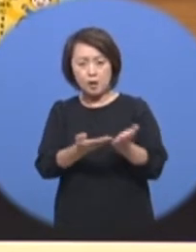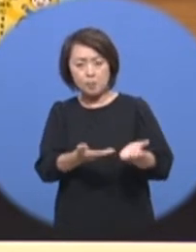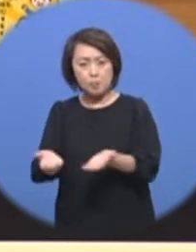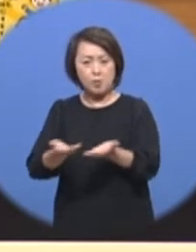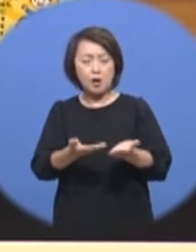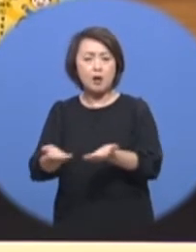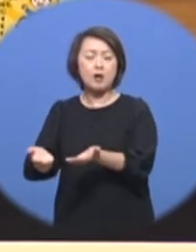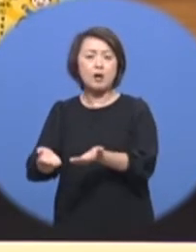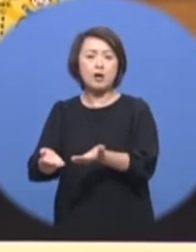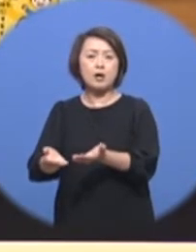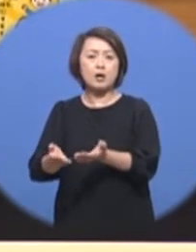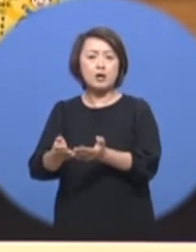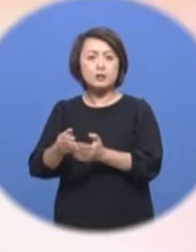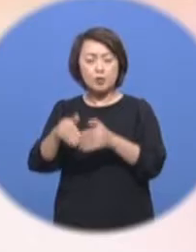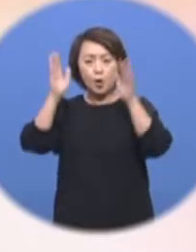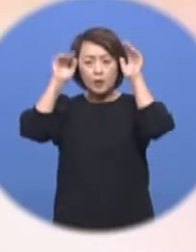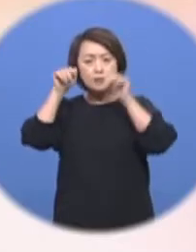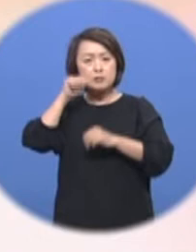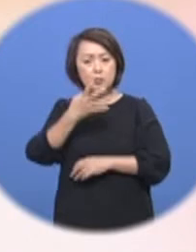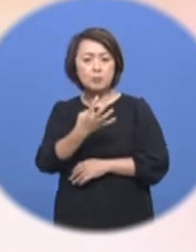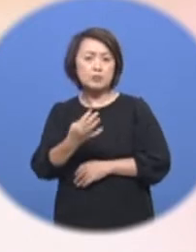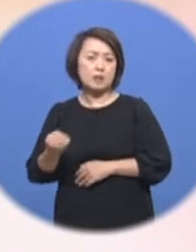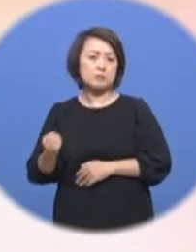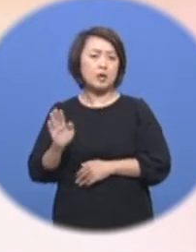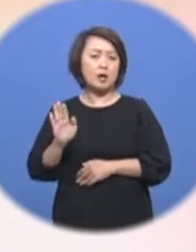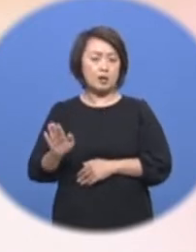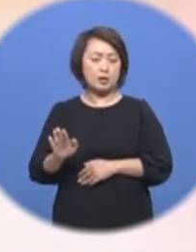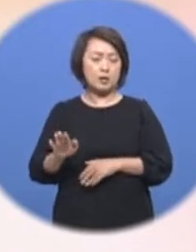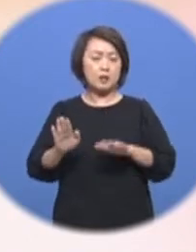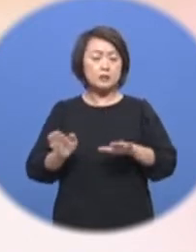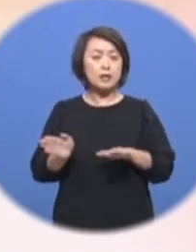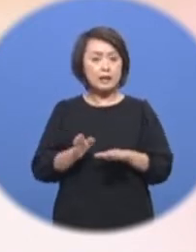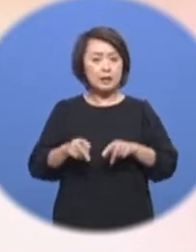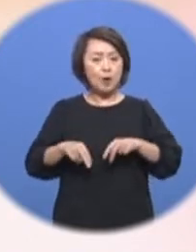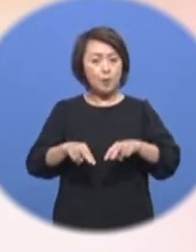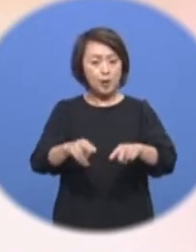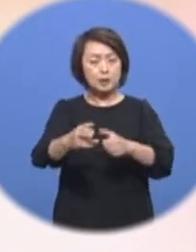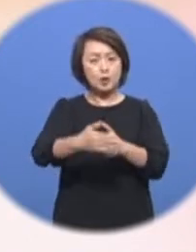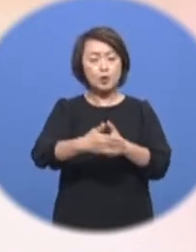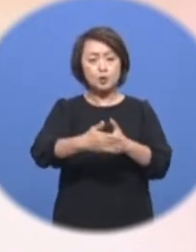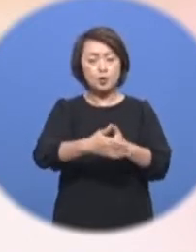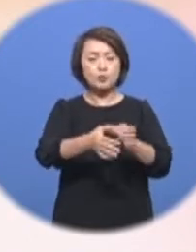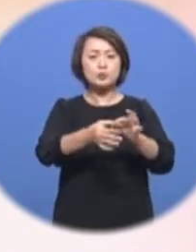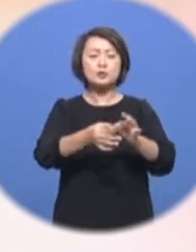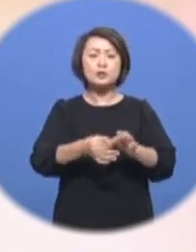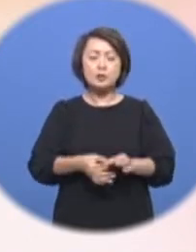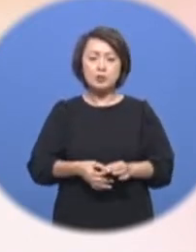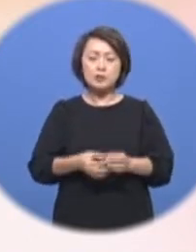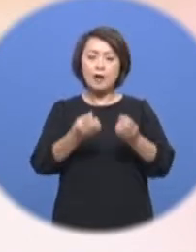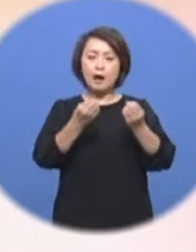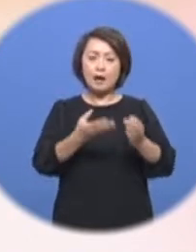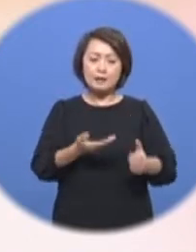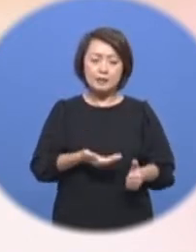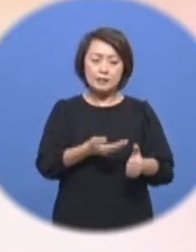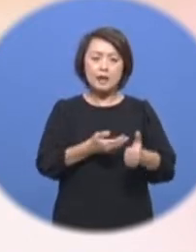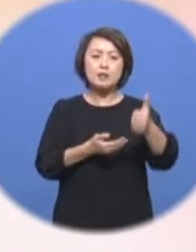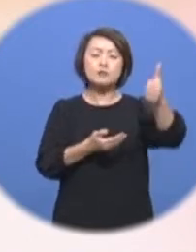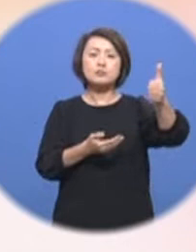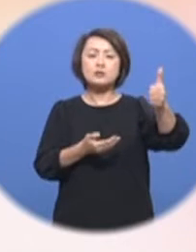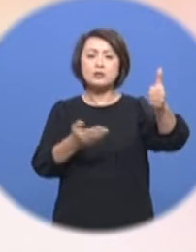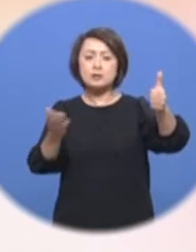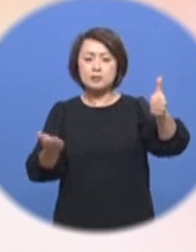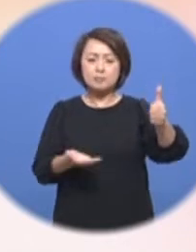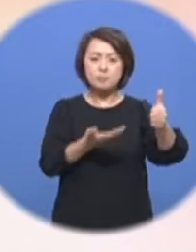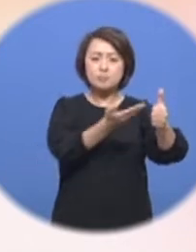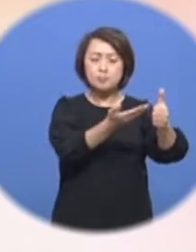もたくさんいます。最近ではボランティアさんの協力もあって、新しい飼い主さんのもとに